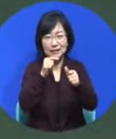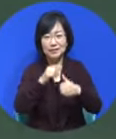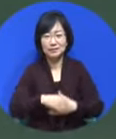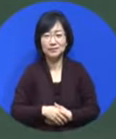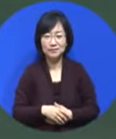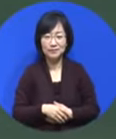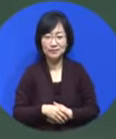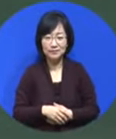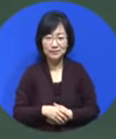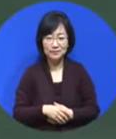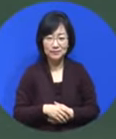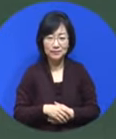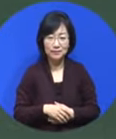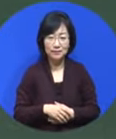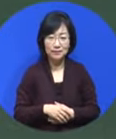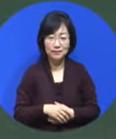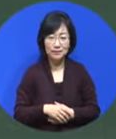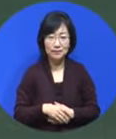나가라이